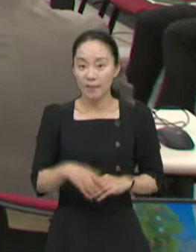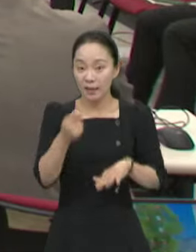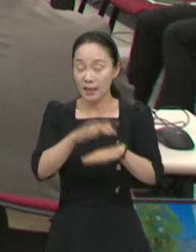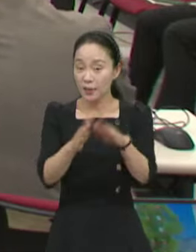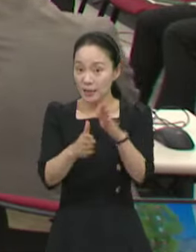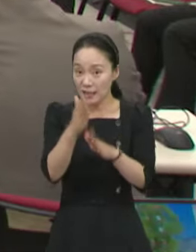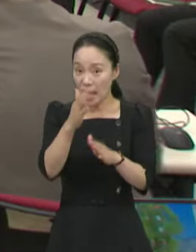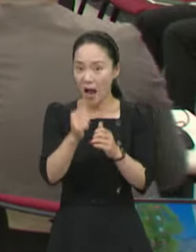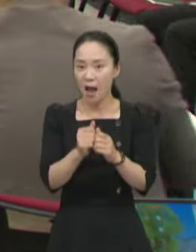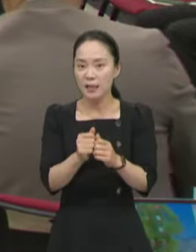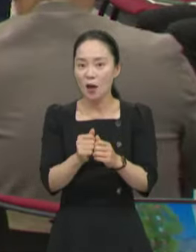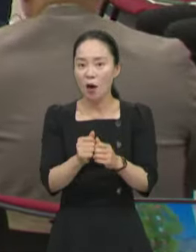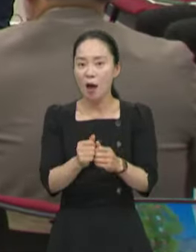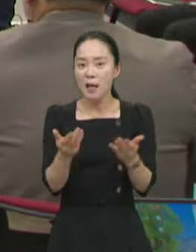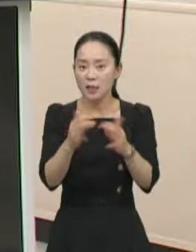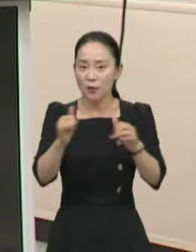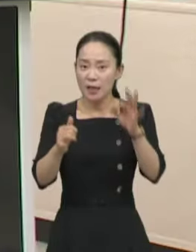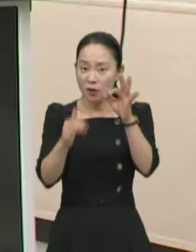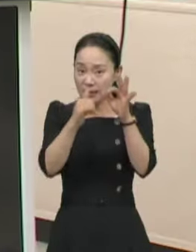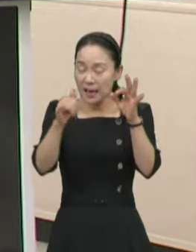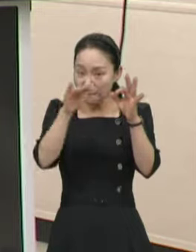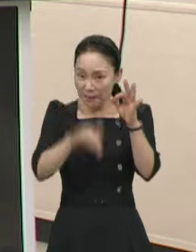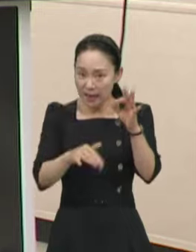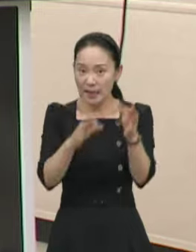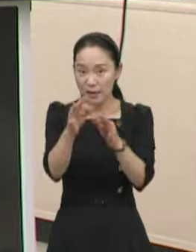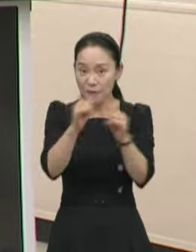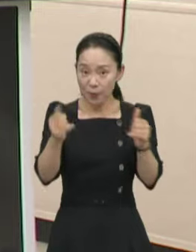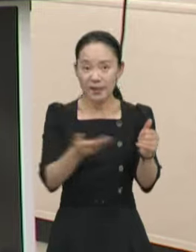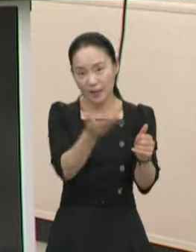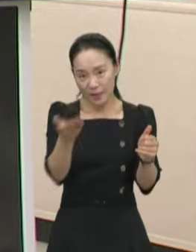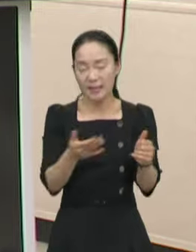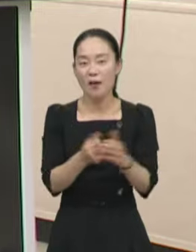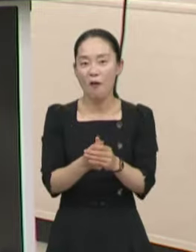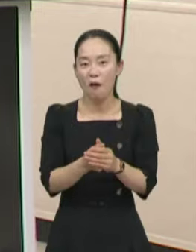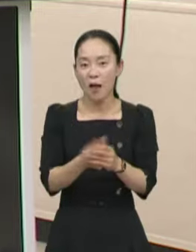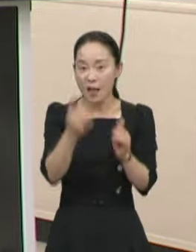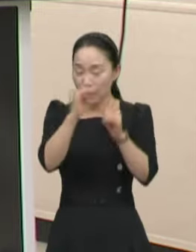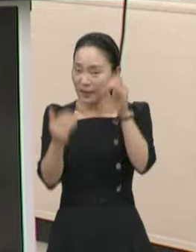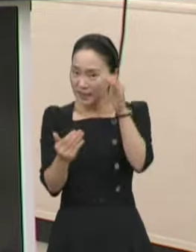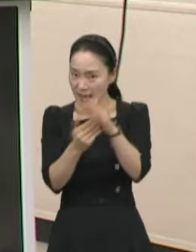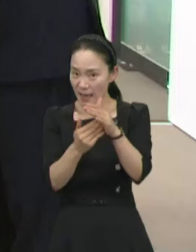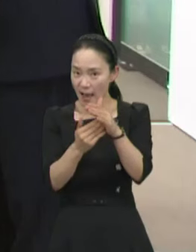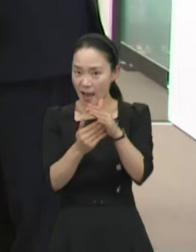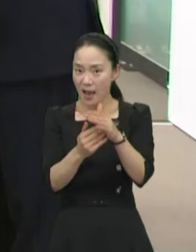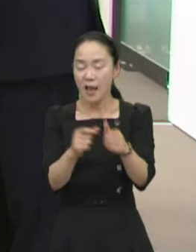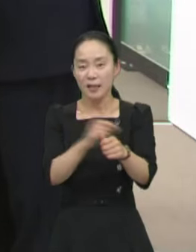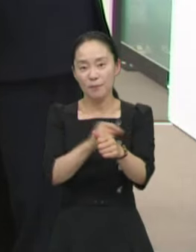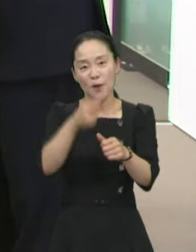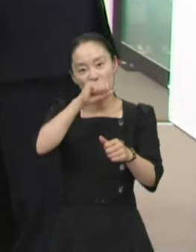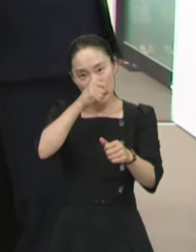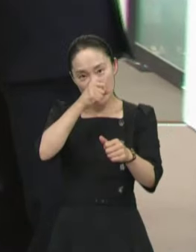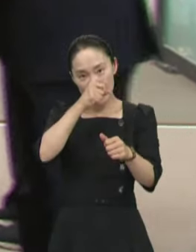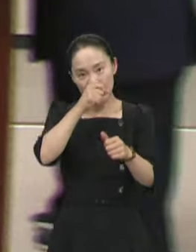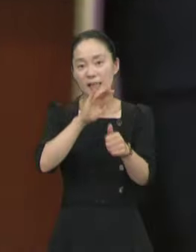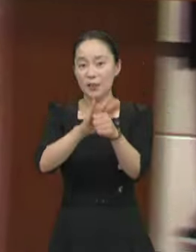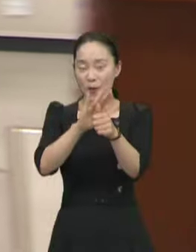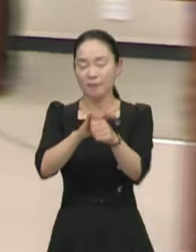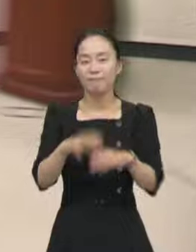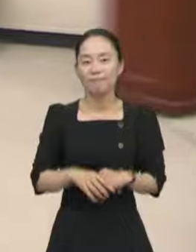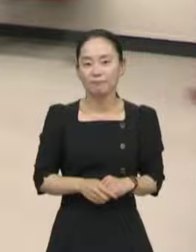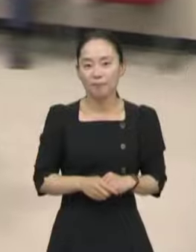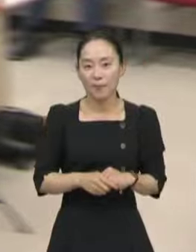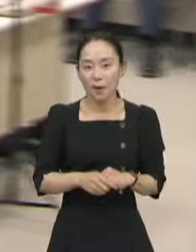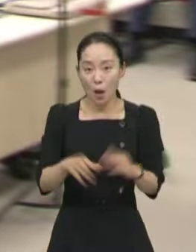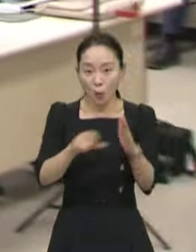대전시가 상시 종업원 수가 10명 미만인 지역 소상공인들을 위해 역대 최대 규모의 특별자금 지원책을 내놨습니다.